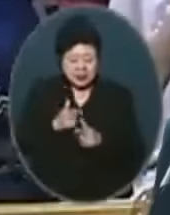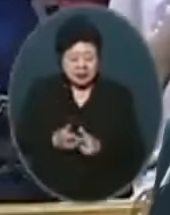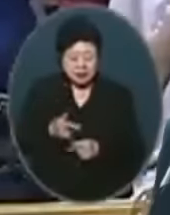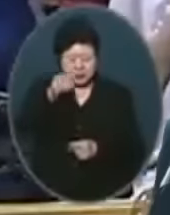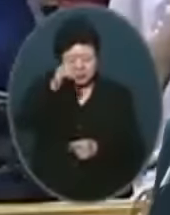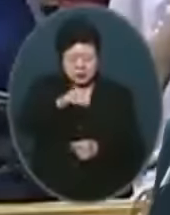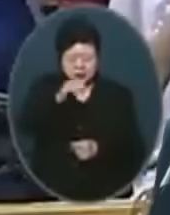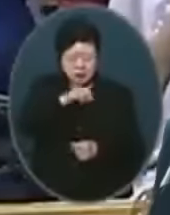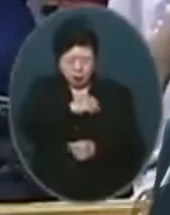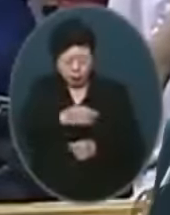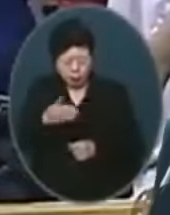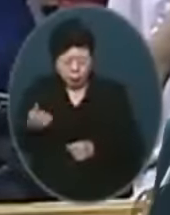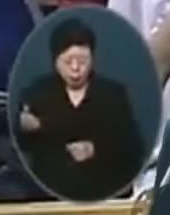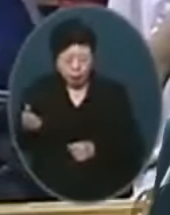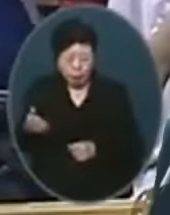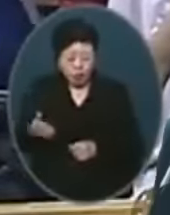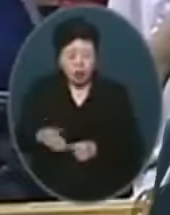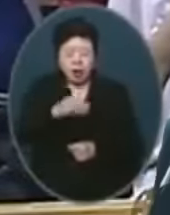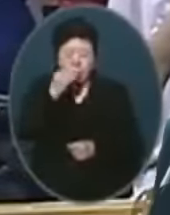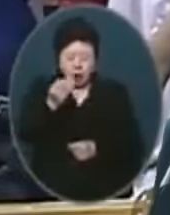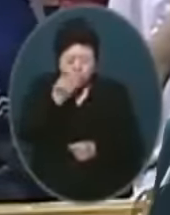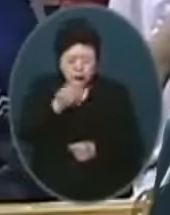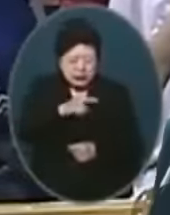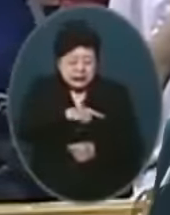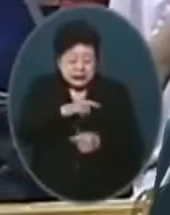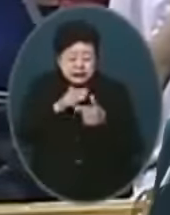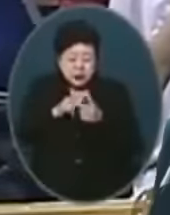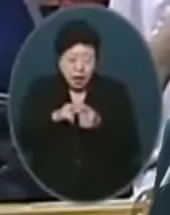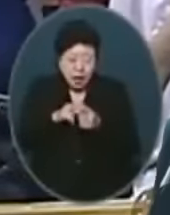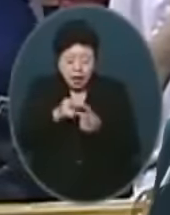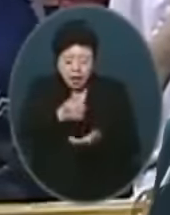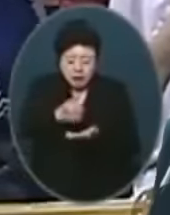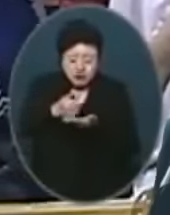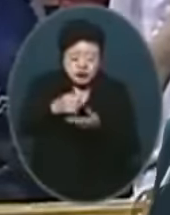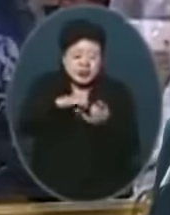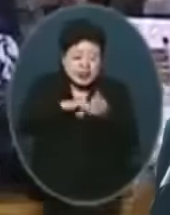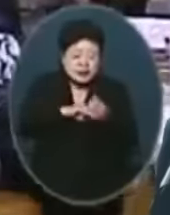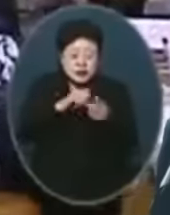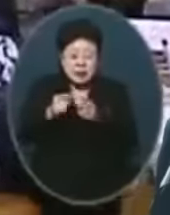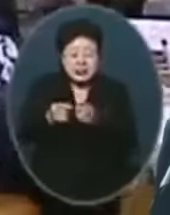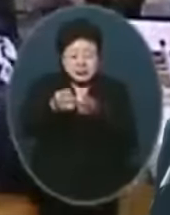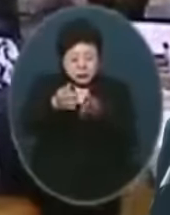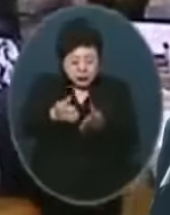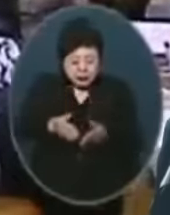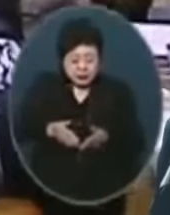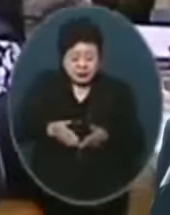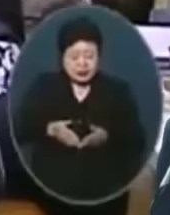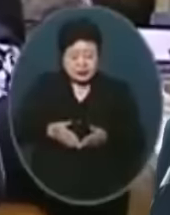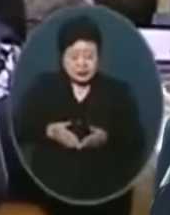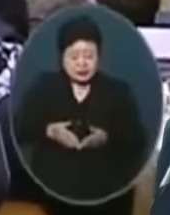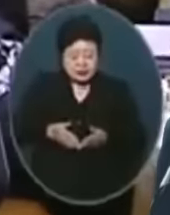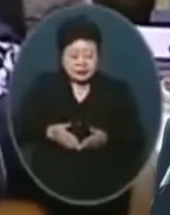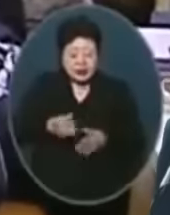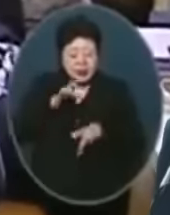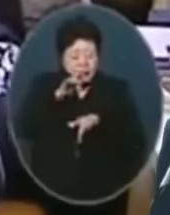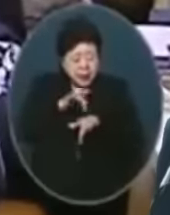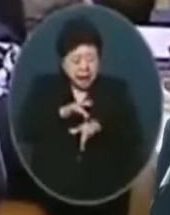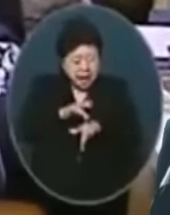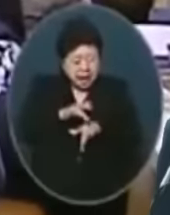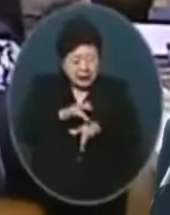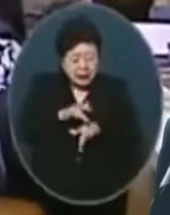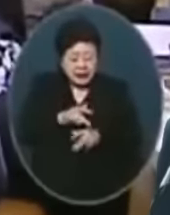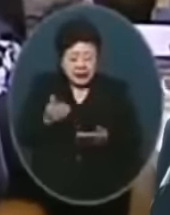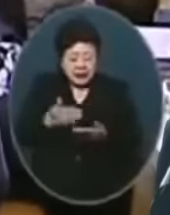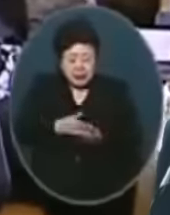예수님의 십자가 보혈과 그 거룩하신 이름과 주님의 약속한 말씀을 통해서 마귀의 일을